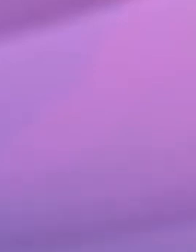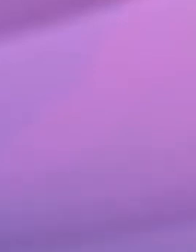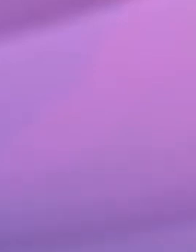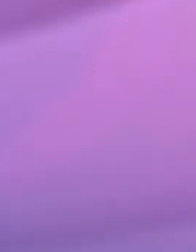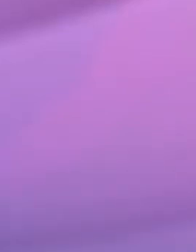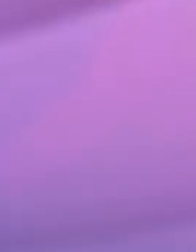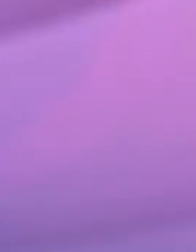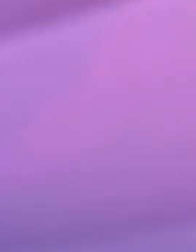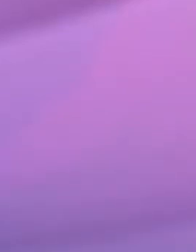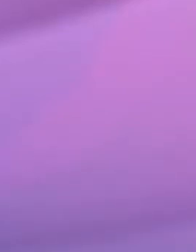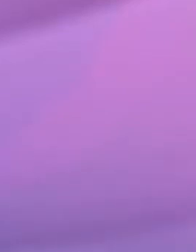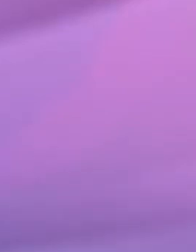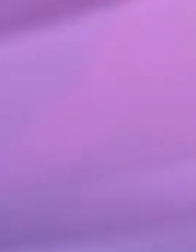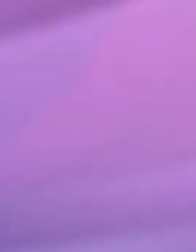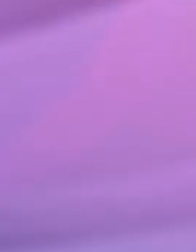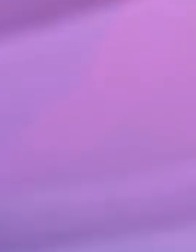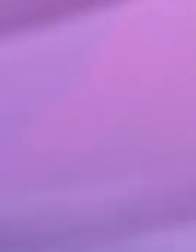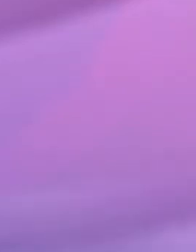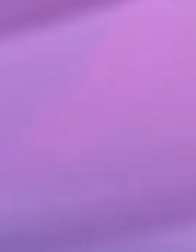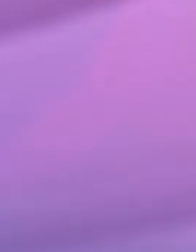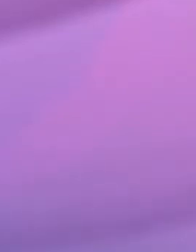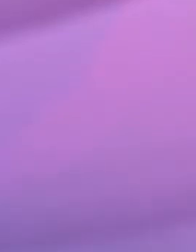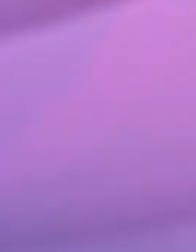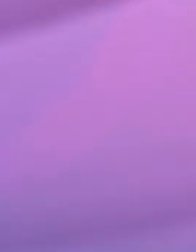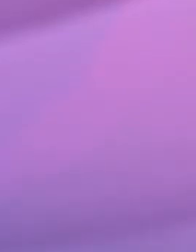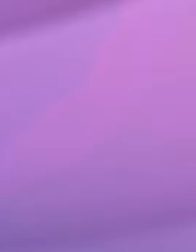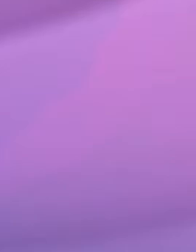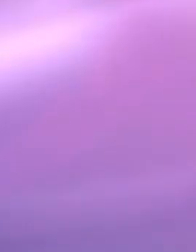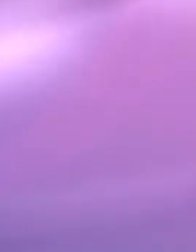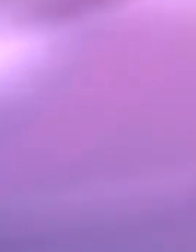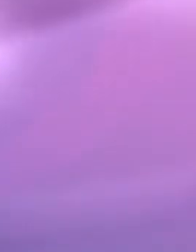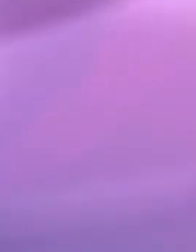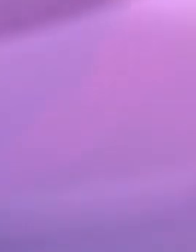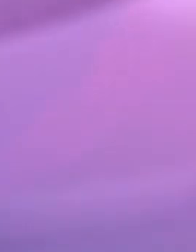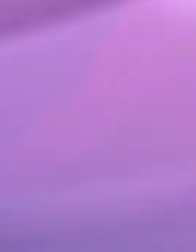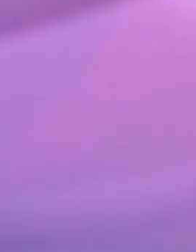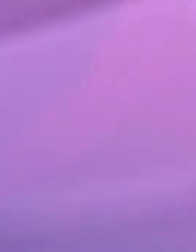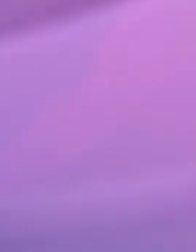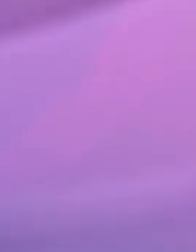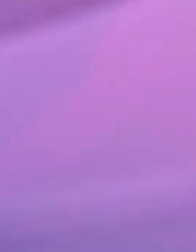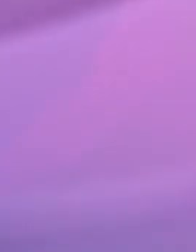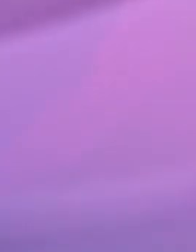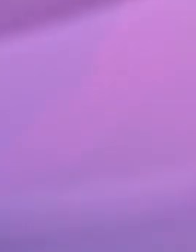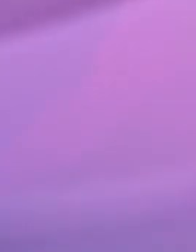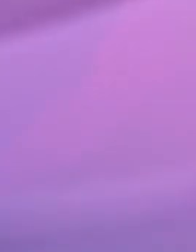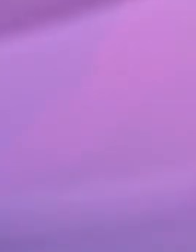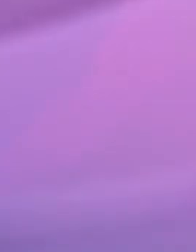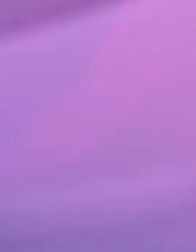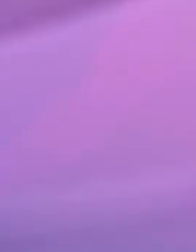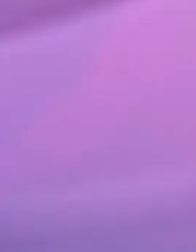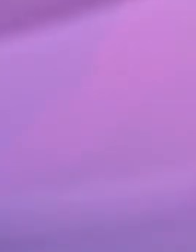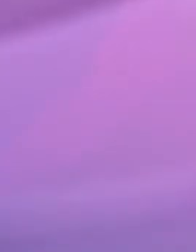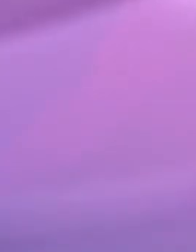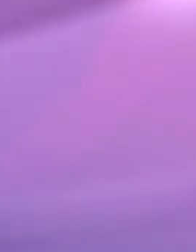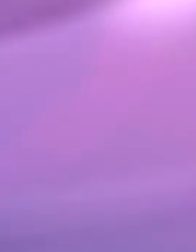รายการนี้เป็นรายการทั่วไปสามารถรับชมได้ทุกวัยและเป็นรายการที่มีบริการล่ามภาษามือ